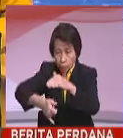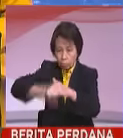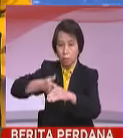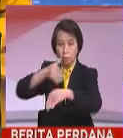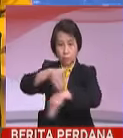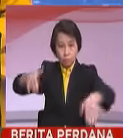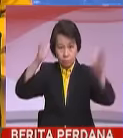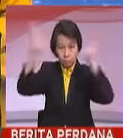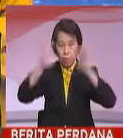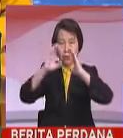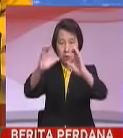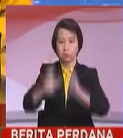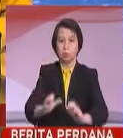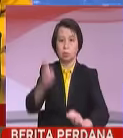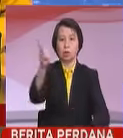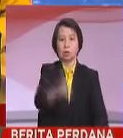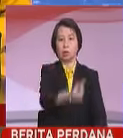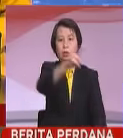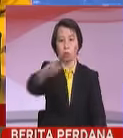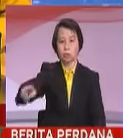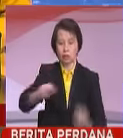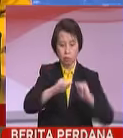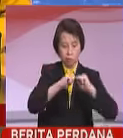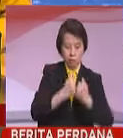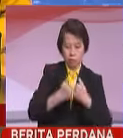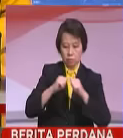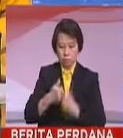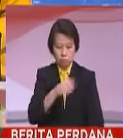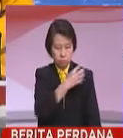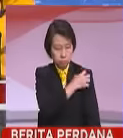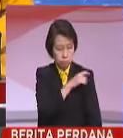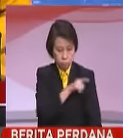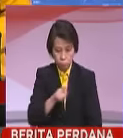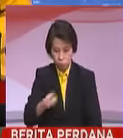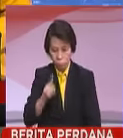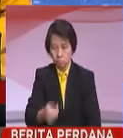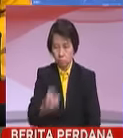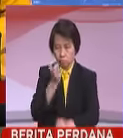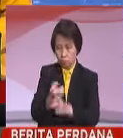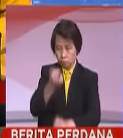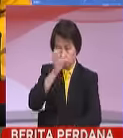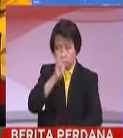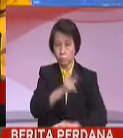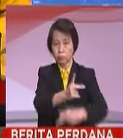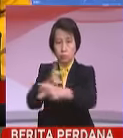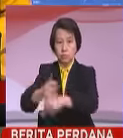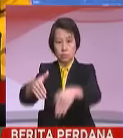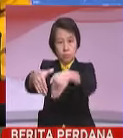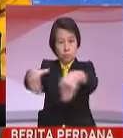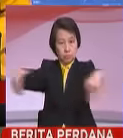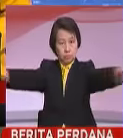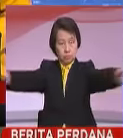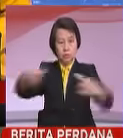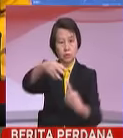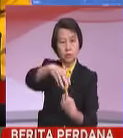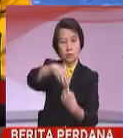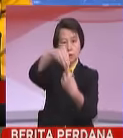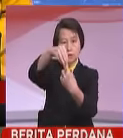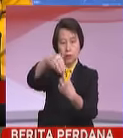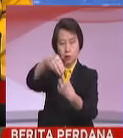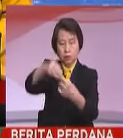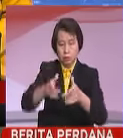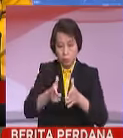sempadan negara secara haram. Agensi-agensi penguatkuasa akan terus mengetatkan kawalan kawasan sempadan, terutamanya